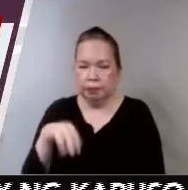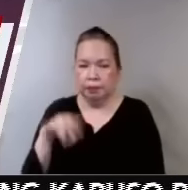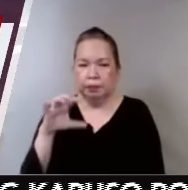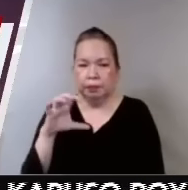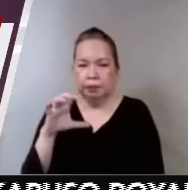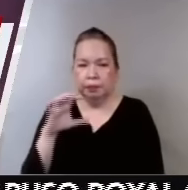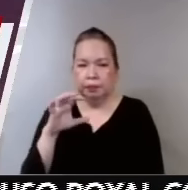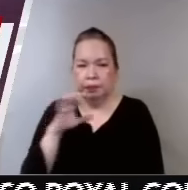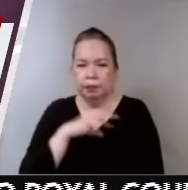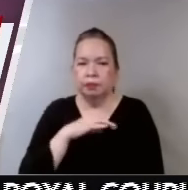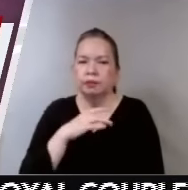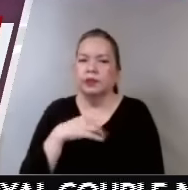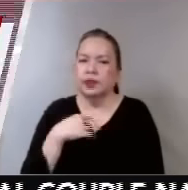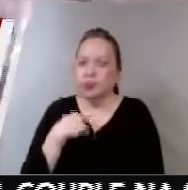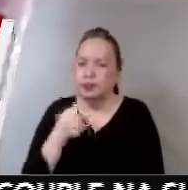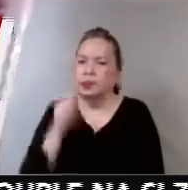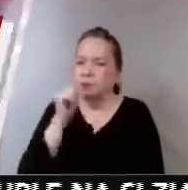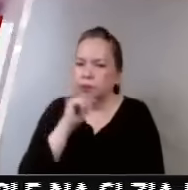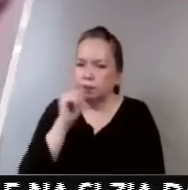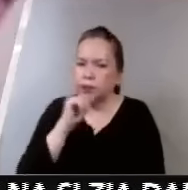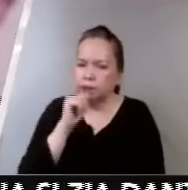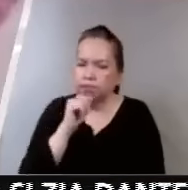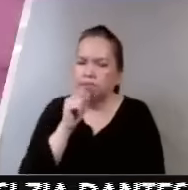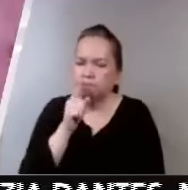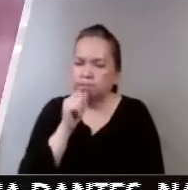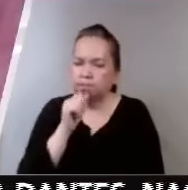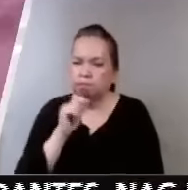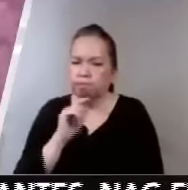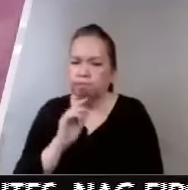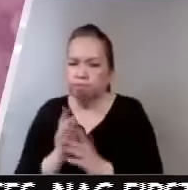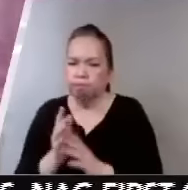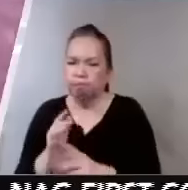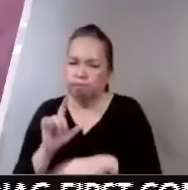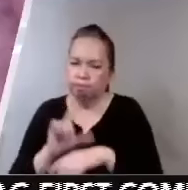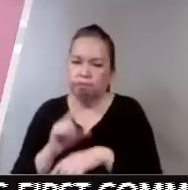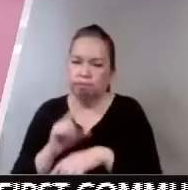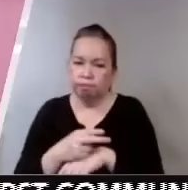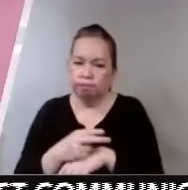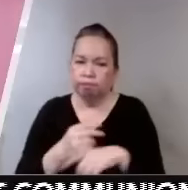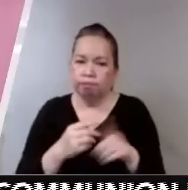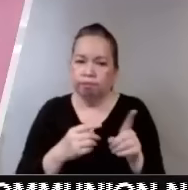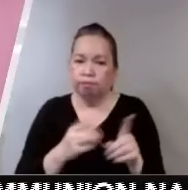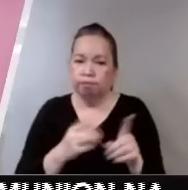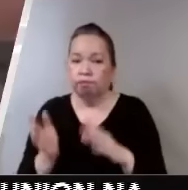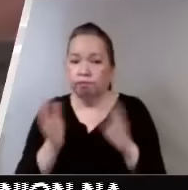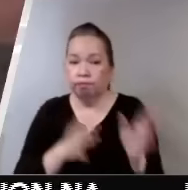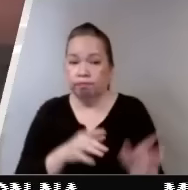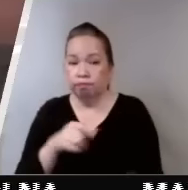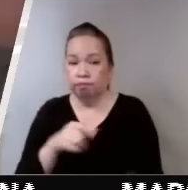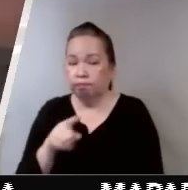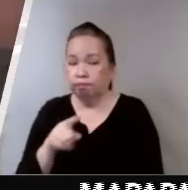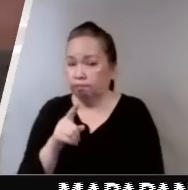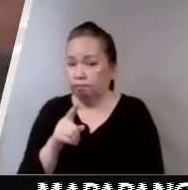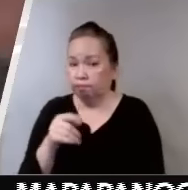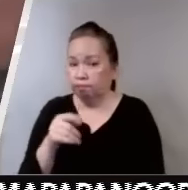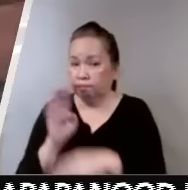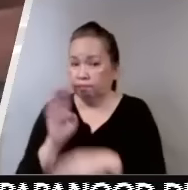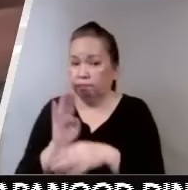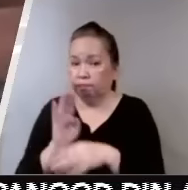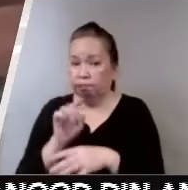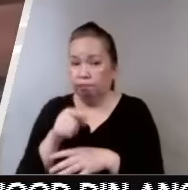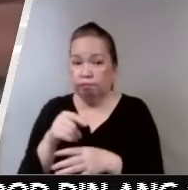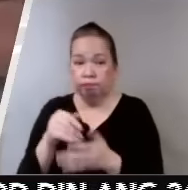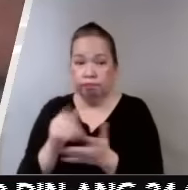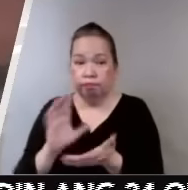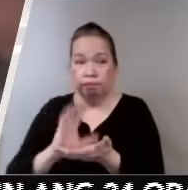kami kumukuha ng pangkabuhayan eh. Pampawi ng init ang negosyo ng college student na si Justin Kadar at